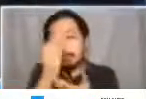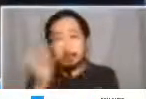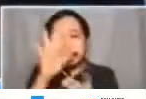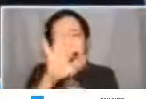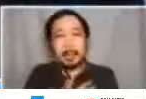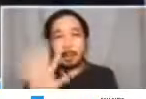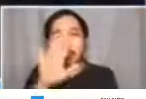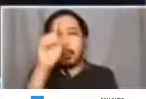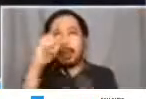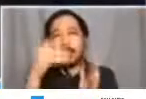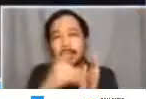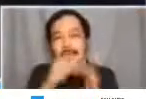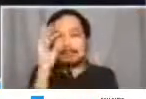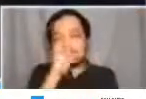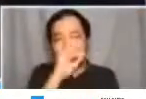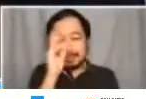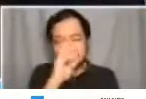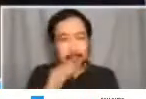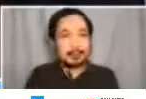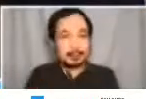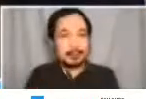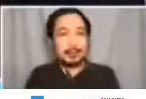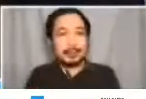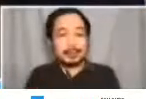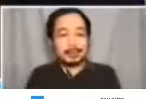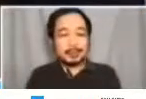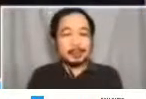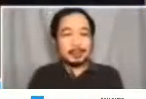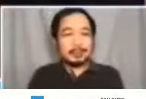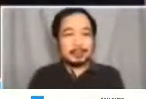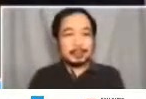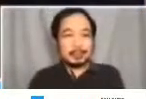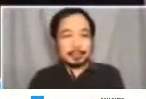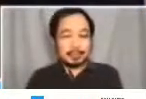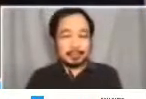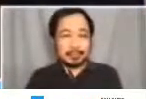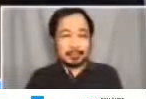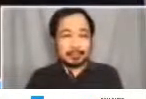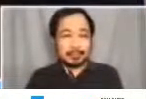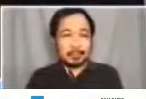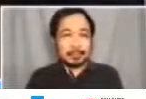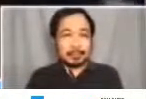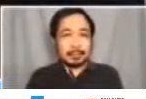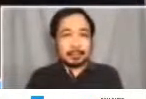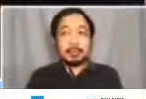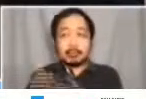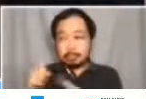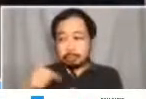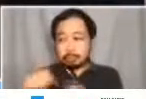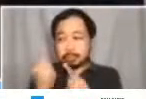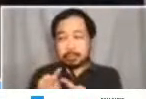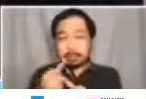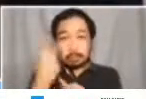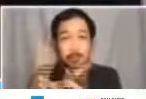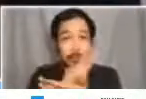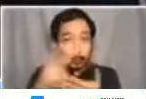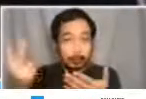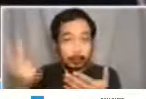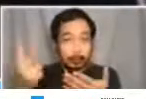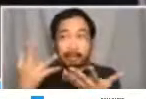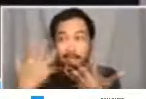How is the economic landscape dyan po sa Morocco? Dahil sa restrictions, marami ring mga establishments ang hindi mo na pinayaga